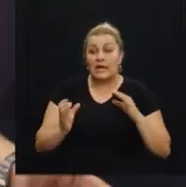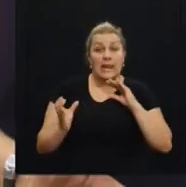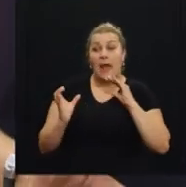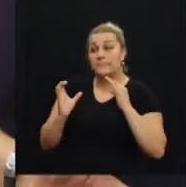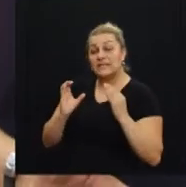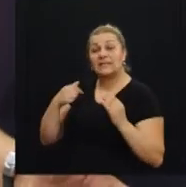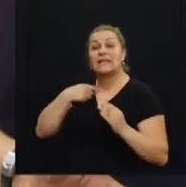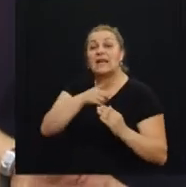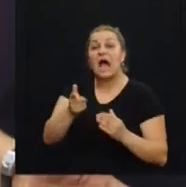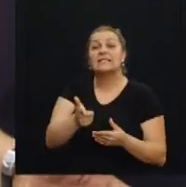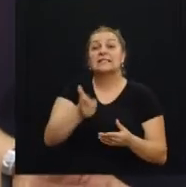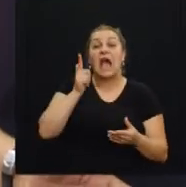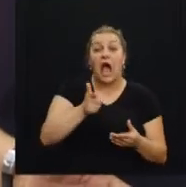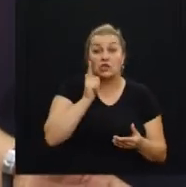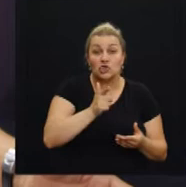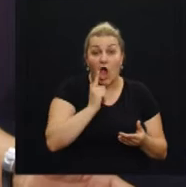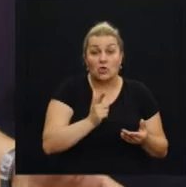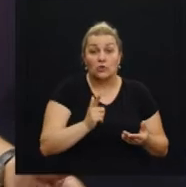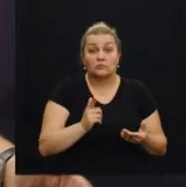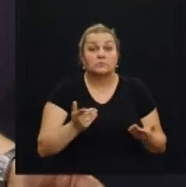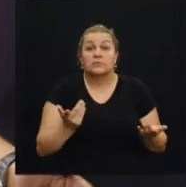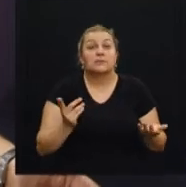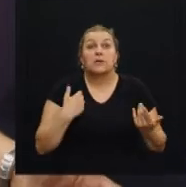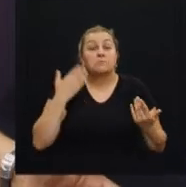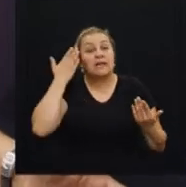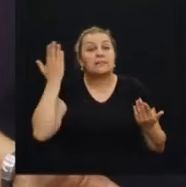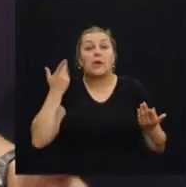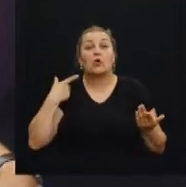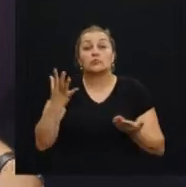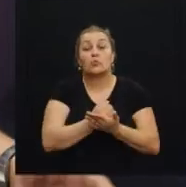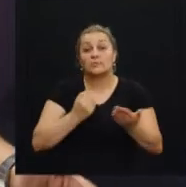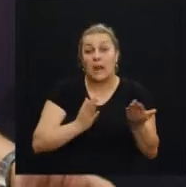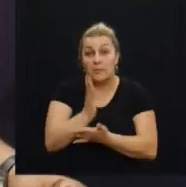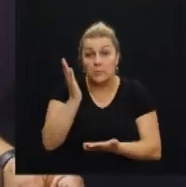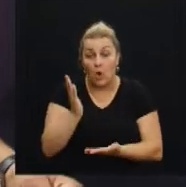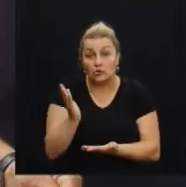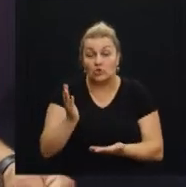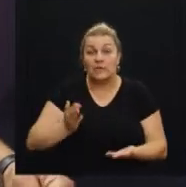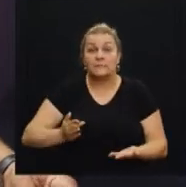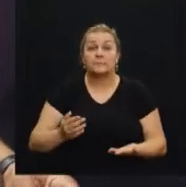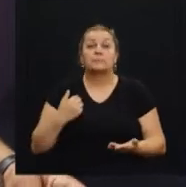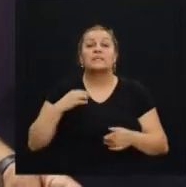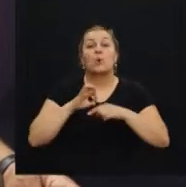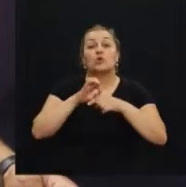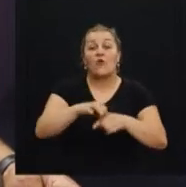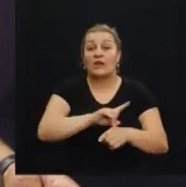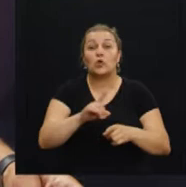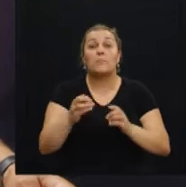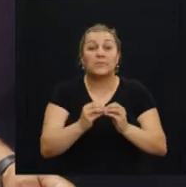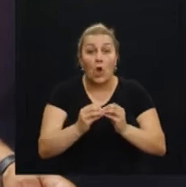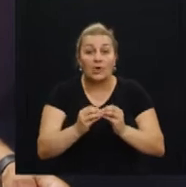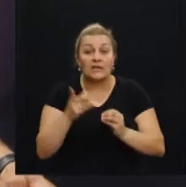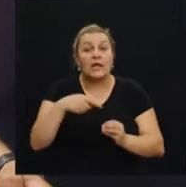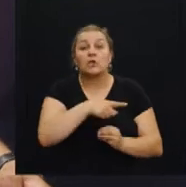gađaju. Ne zna ni Bog to, ne zna kako smo prošli. Uglavnom, mi smo to doveli do Biograda i